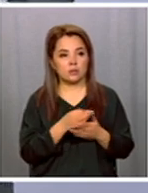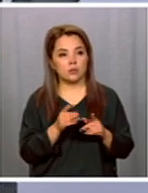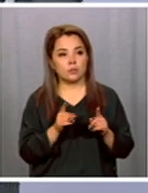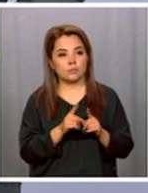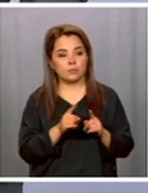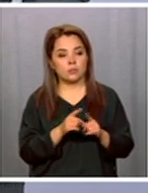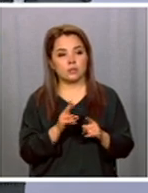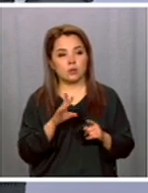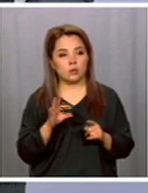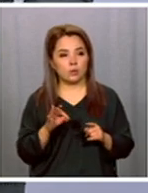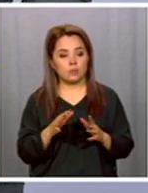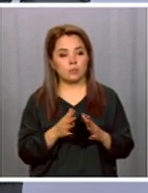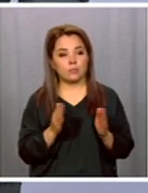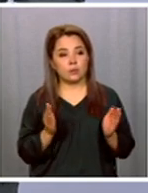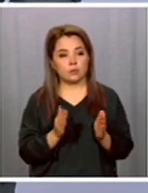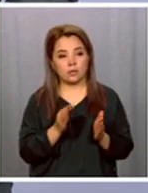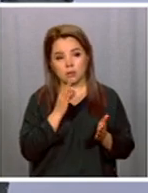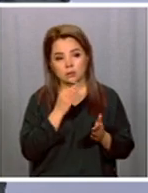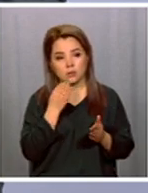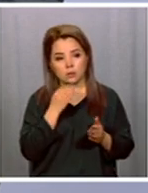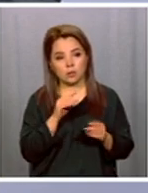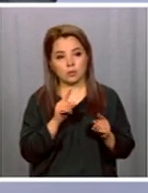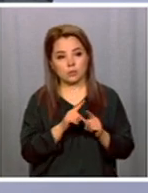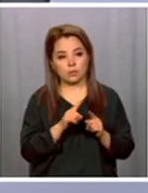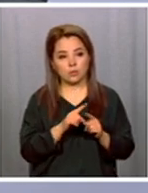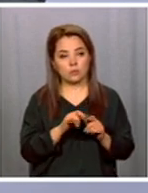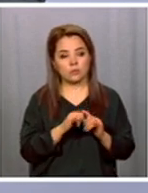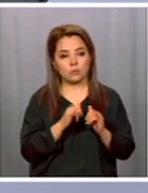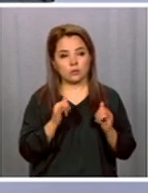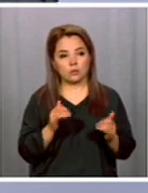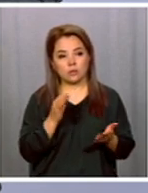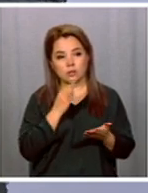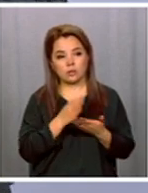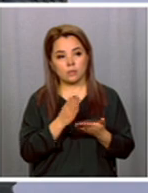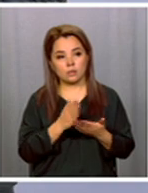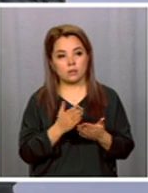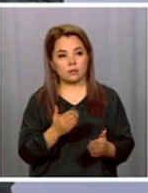қарағанда аз болғанымен, сапа жағынан басым түскен еді.